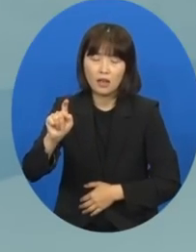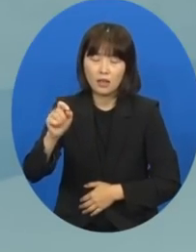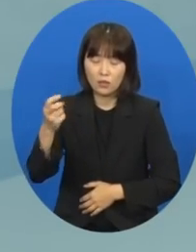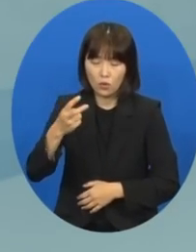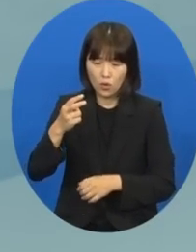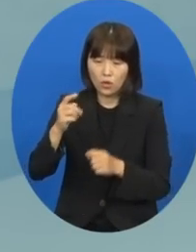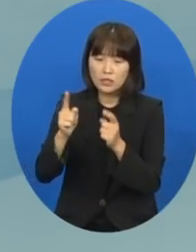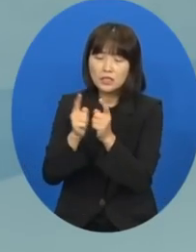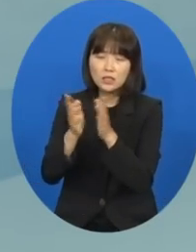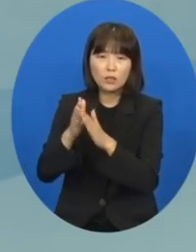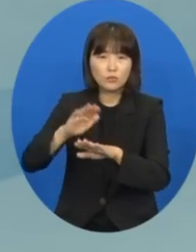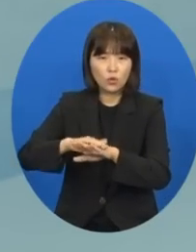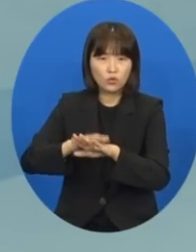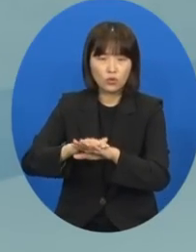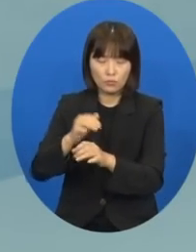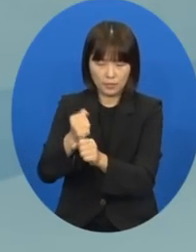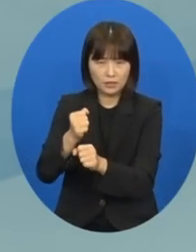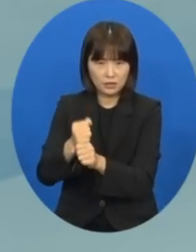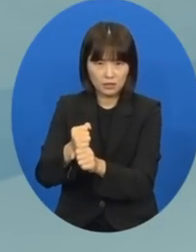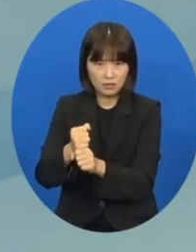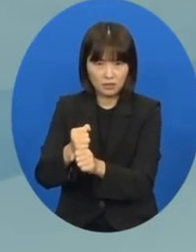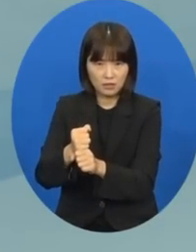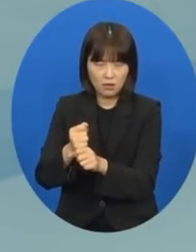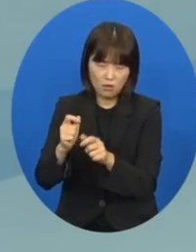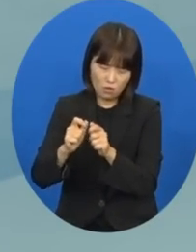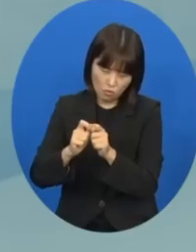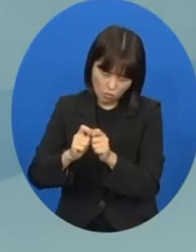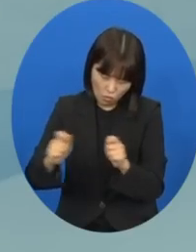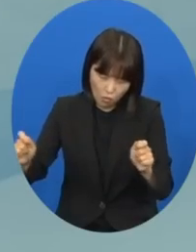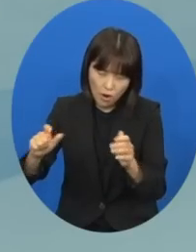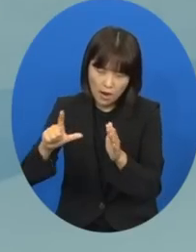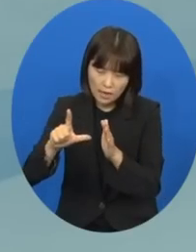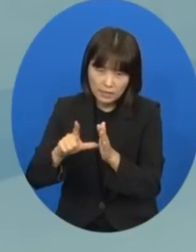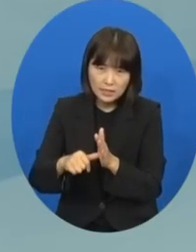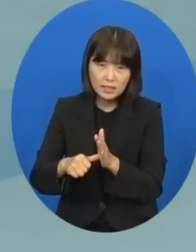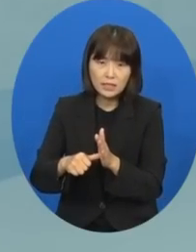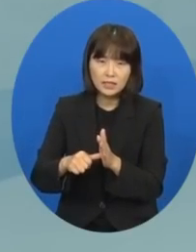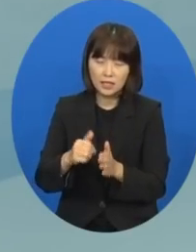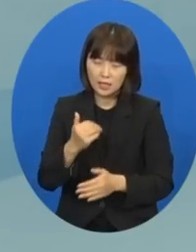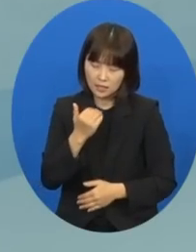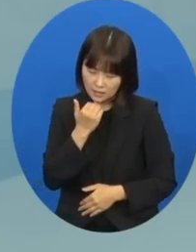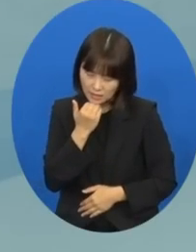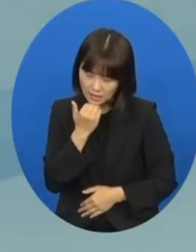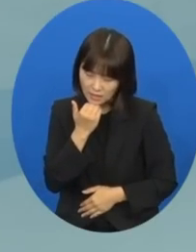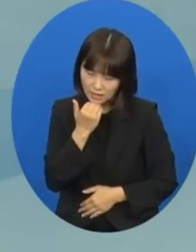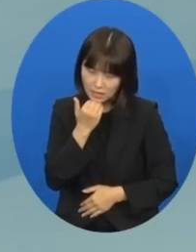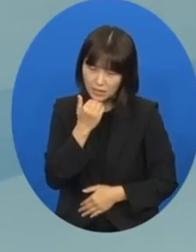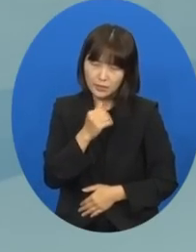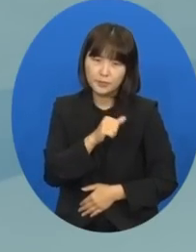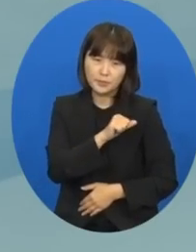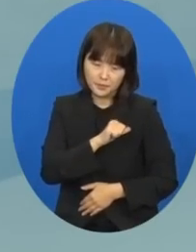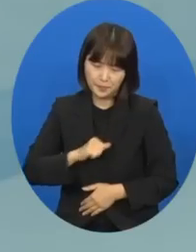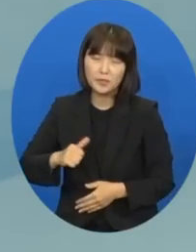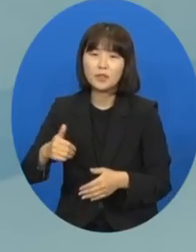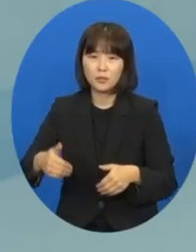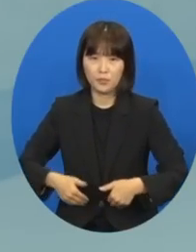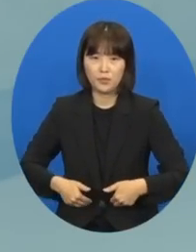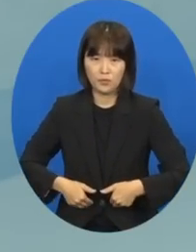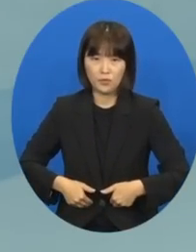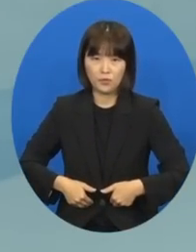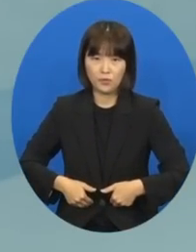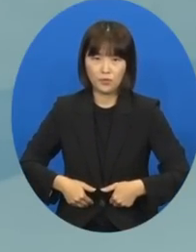것입니다. 오랜 시간이 걸려, 오랜 장인의 고뇌와 기다림과 인내가 필요합니다. 여러분,